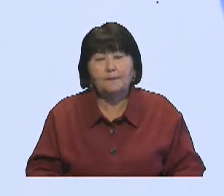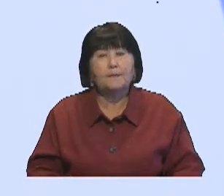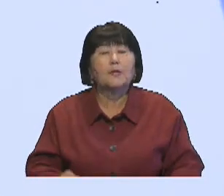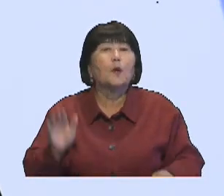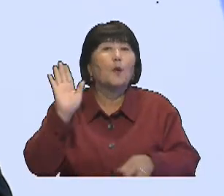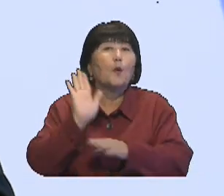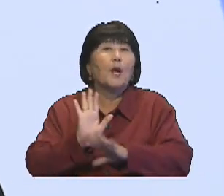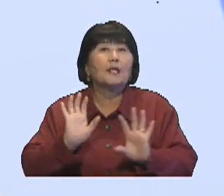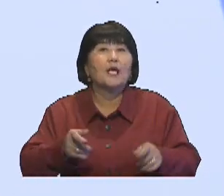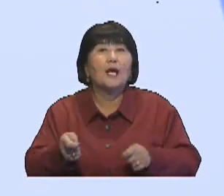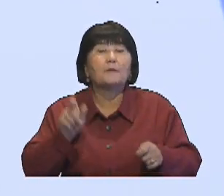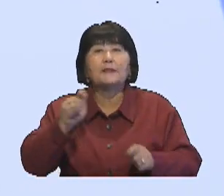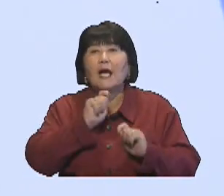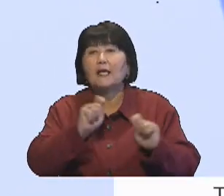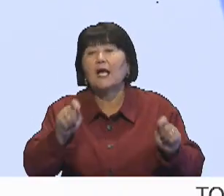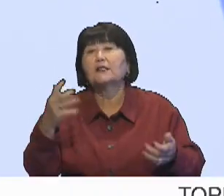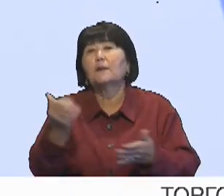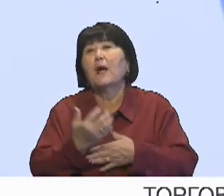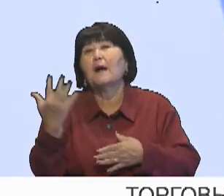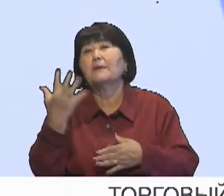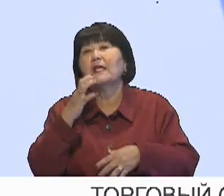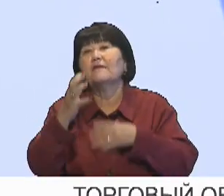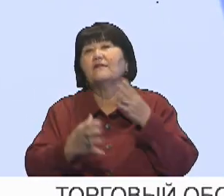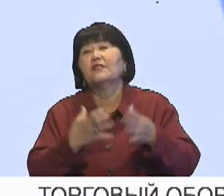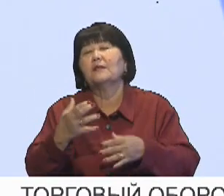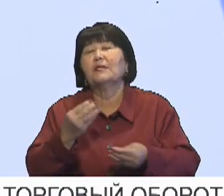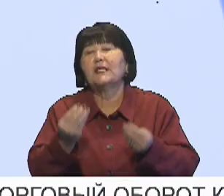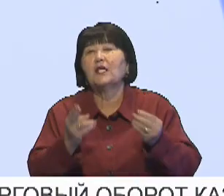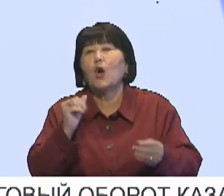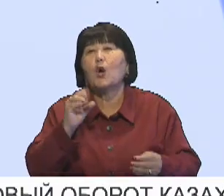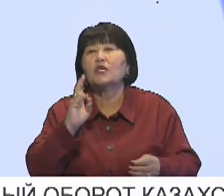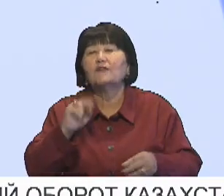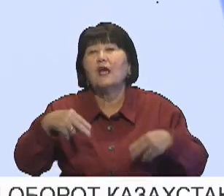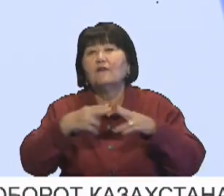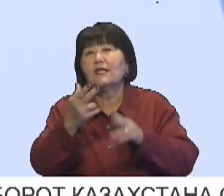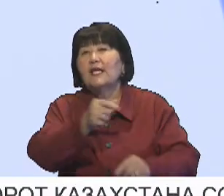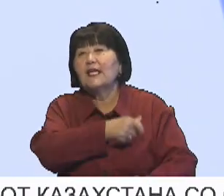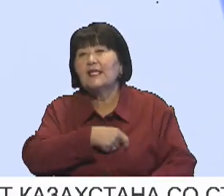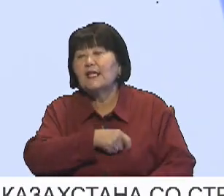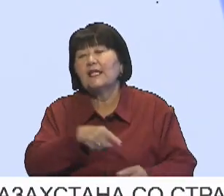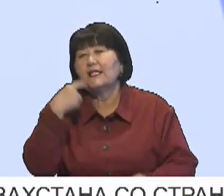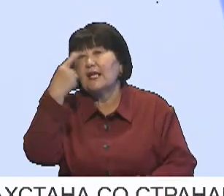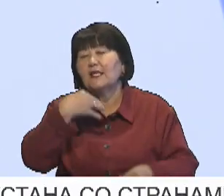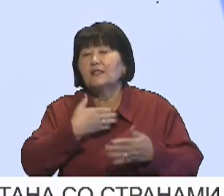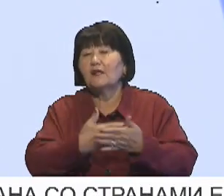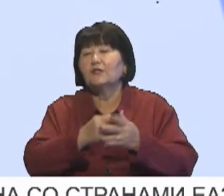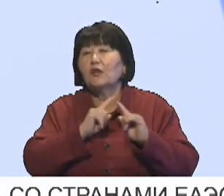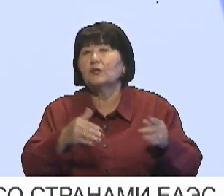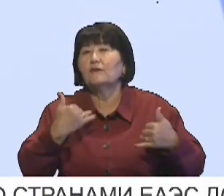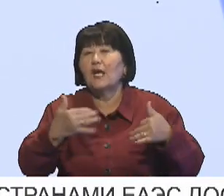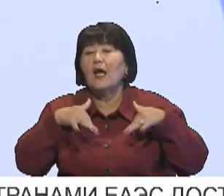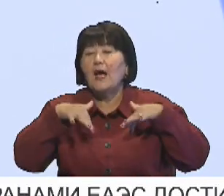указом президента награждены призёры пятых всемирных игр кочевников в Астане их тренеры а также лица внёсшие особый вклад в